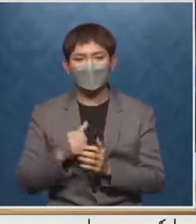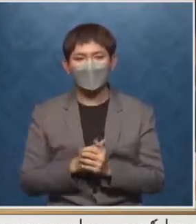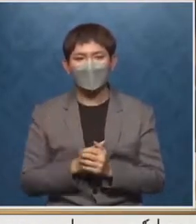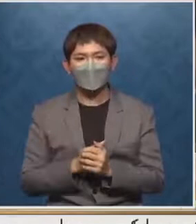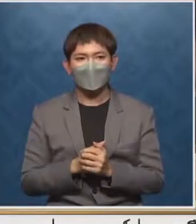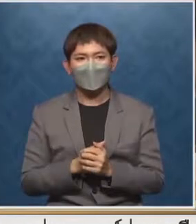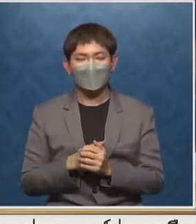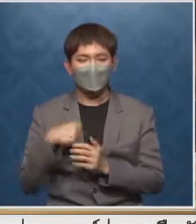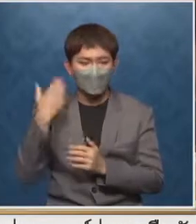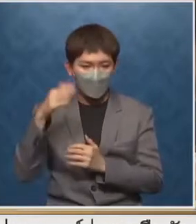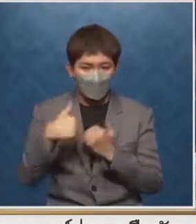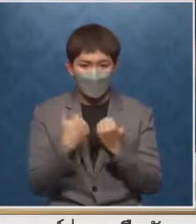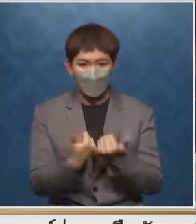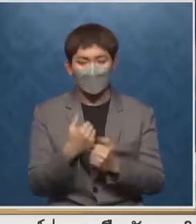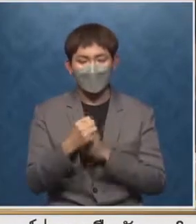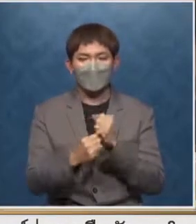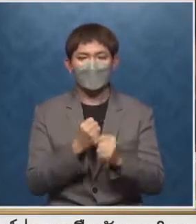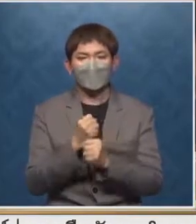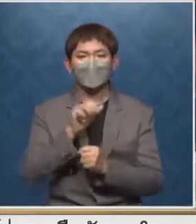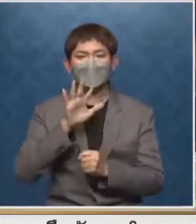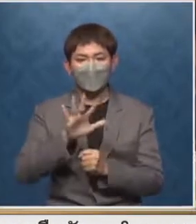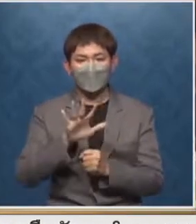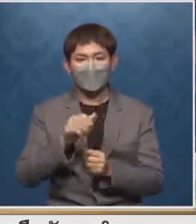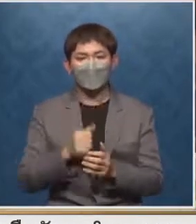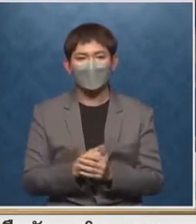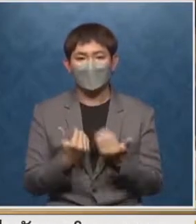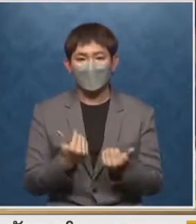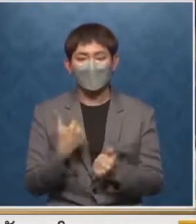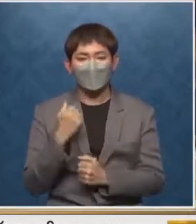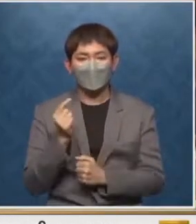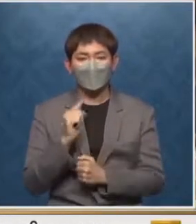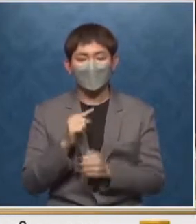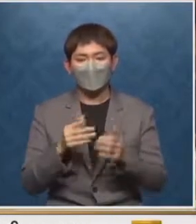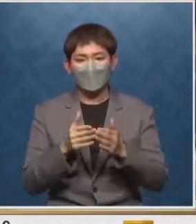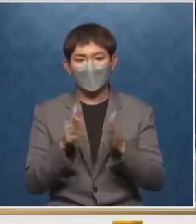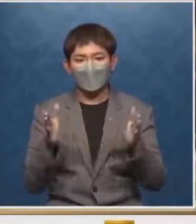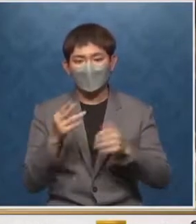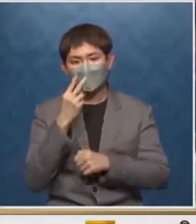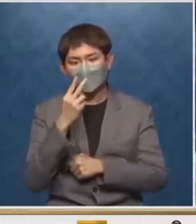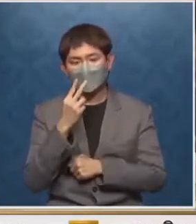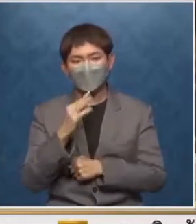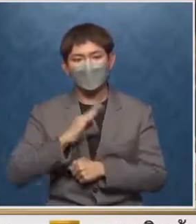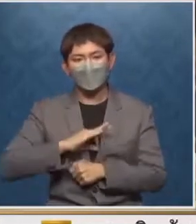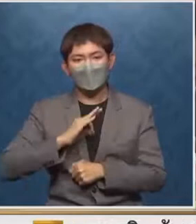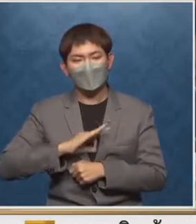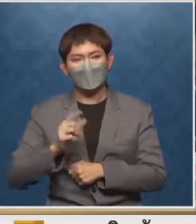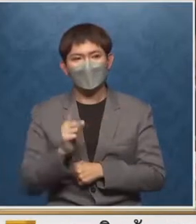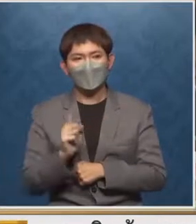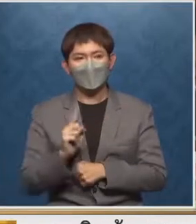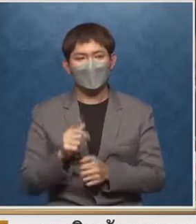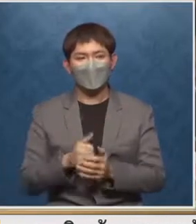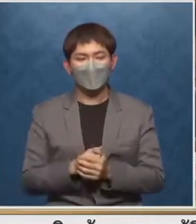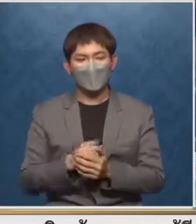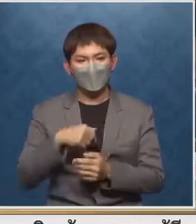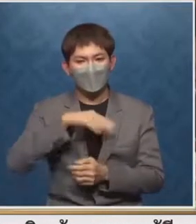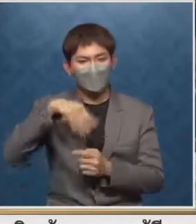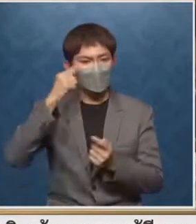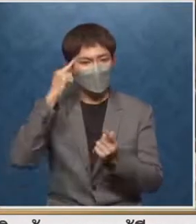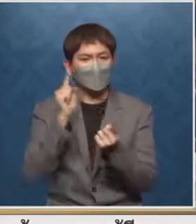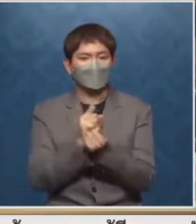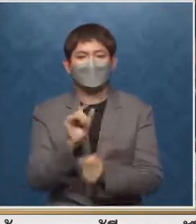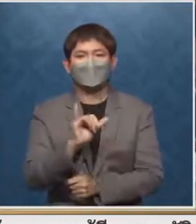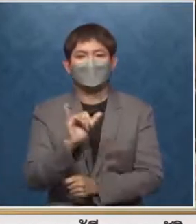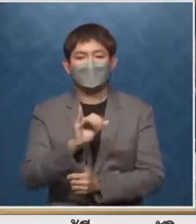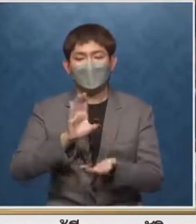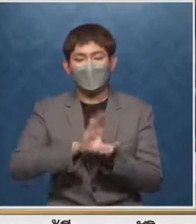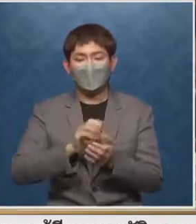นับถึงวันนี้ก็5ปีนะครับแน่นอนที่สุดว่าในวงกว้างนี้อาจจะยังไม่เป็นที่รู้จักมากนักนะครับกองทุ